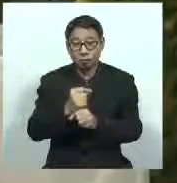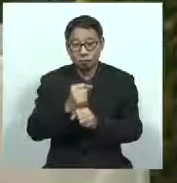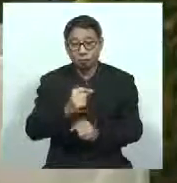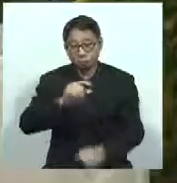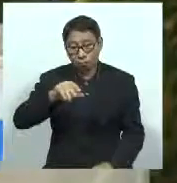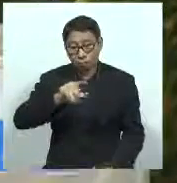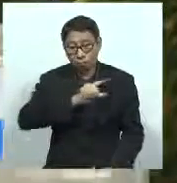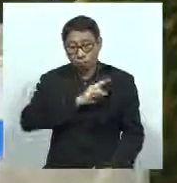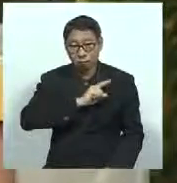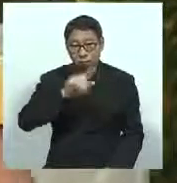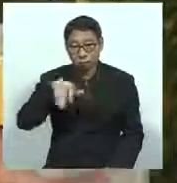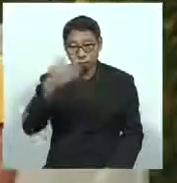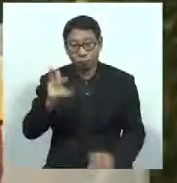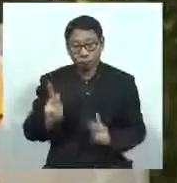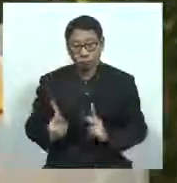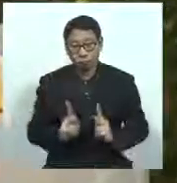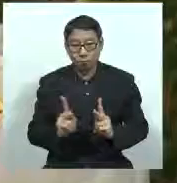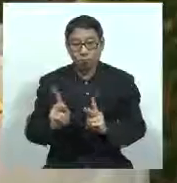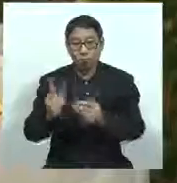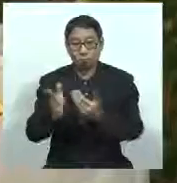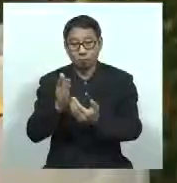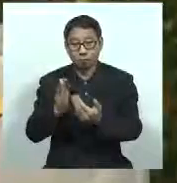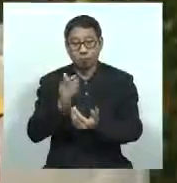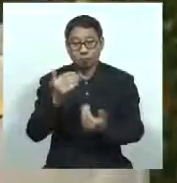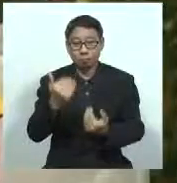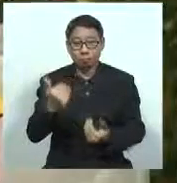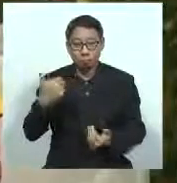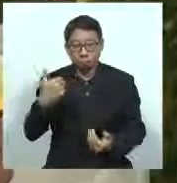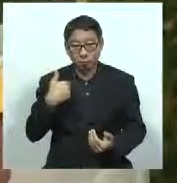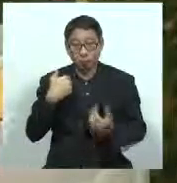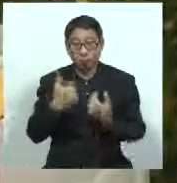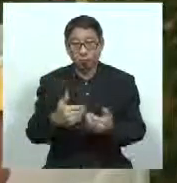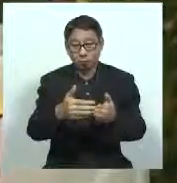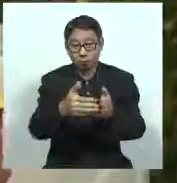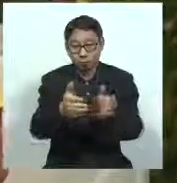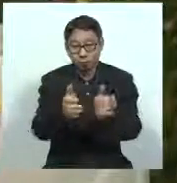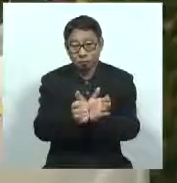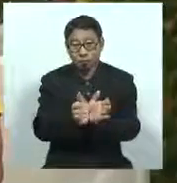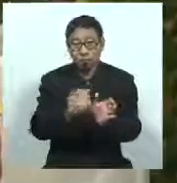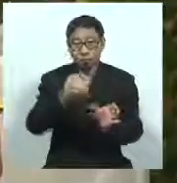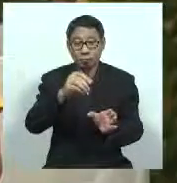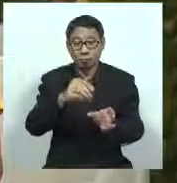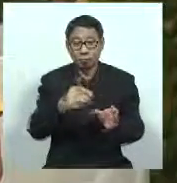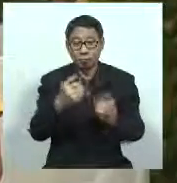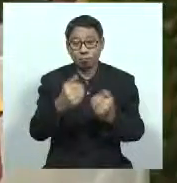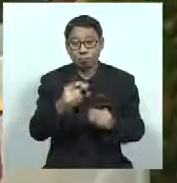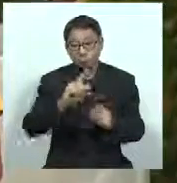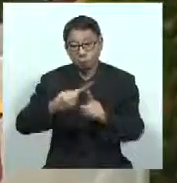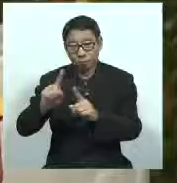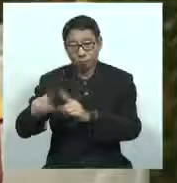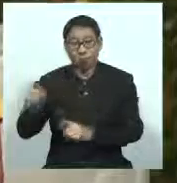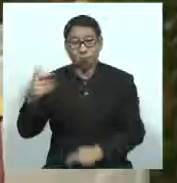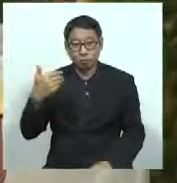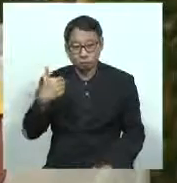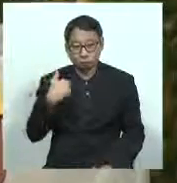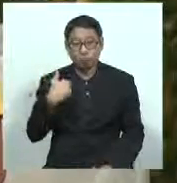บบกรองน้ำแบบง่ายๆก็มีนะหรือถังแบกถังอะไรต่างแล้วแต่ถังแบกใช่ไหมตัวใหญ่เรา